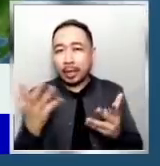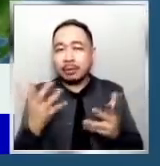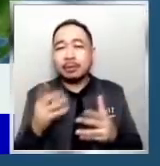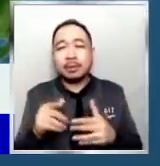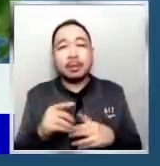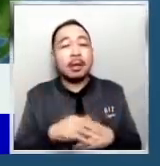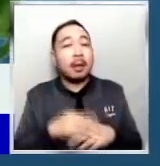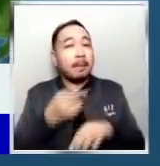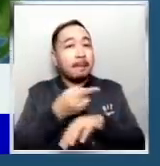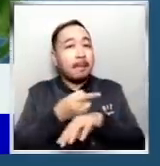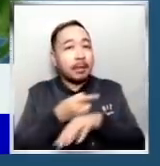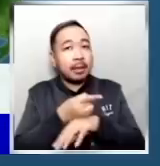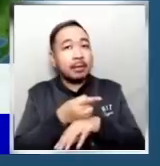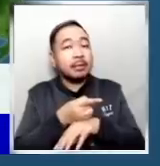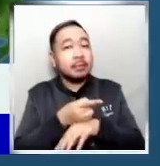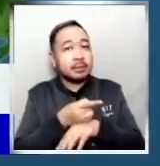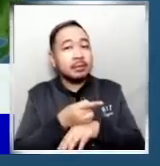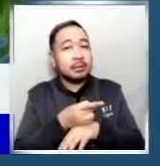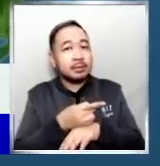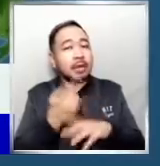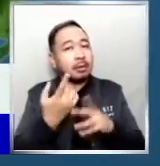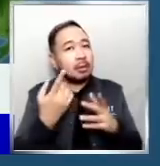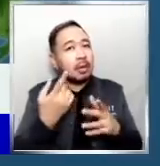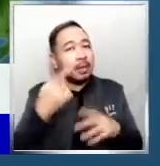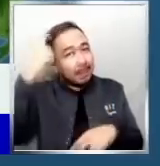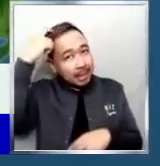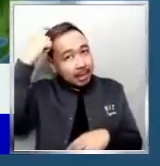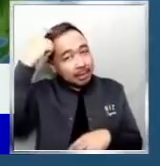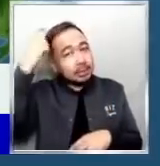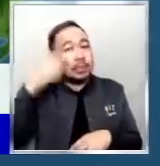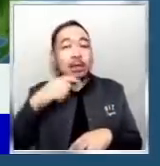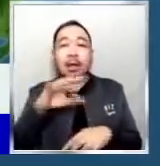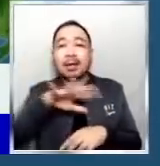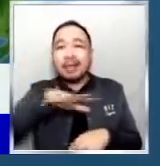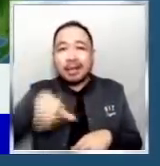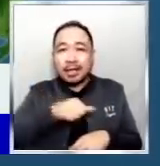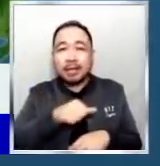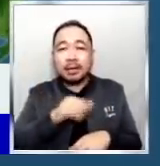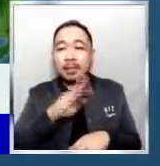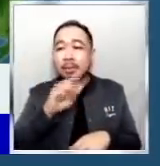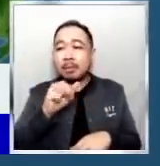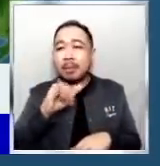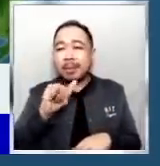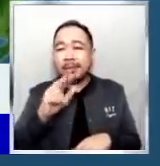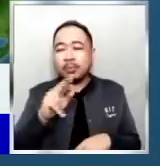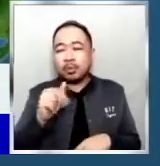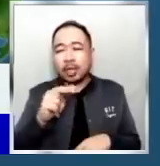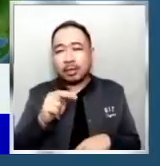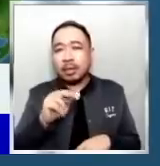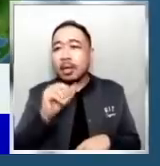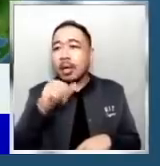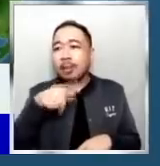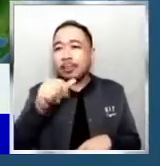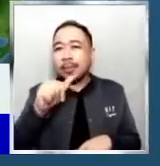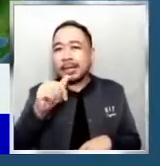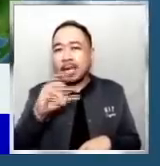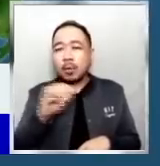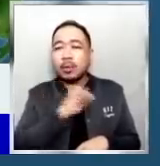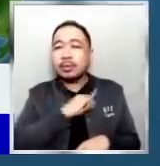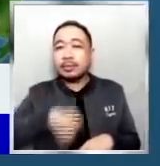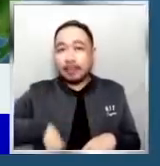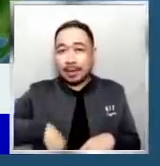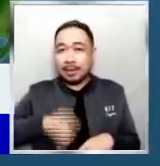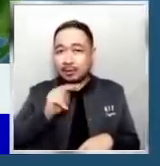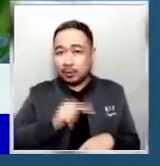Batanes, Cagayan, Babuyan Island, northeastern portion ng Apayao at northeastern portion ng Isabela. Sa paghahanda naman, Sir Mike,